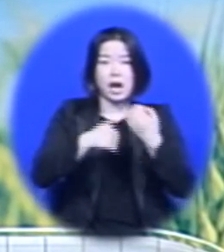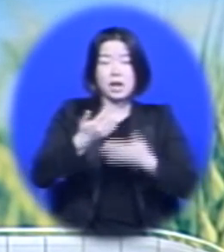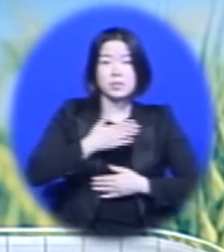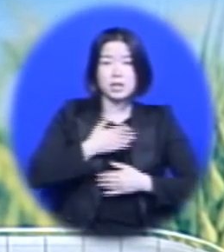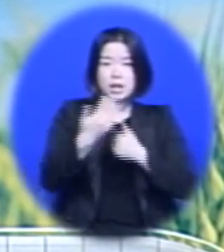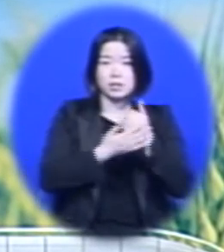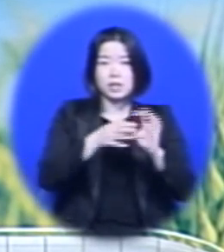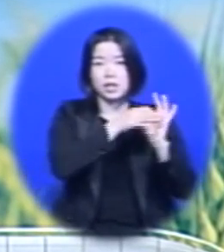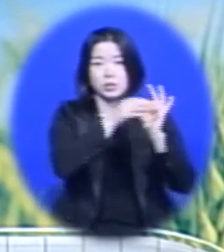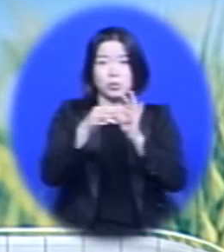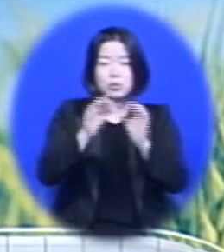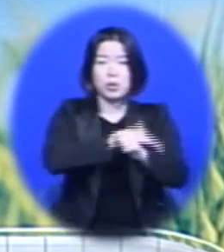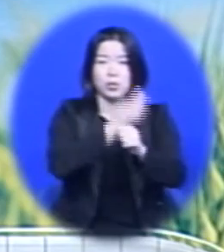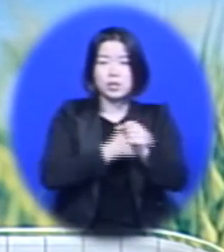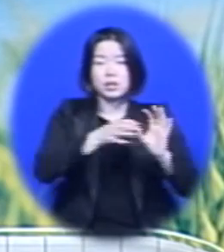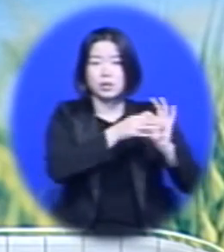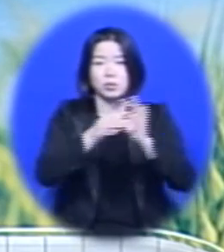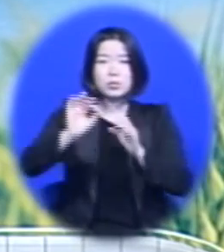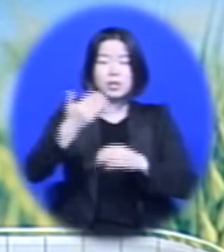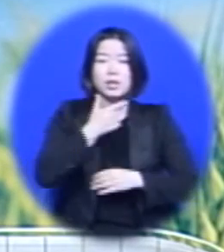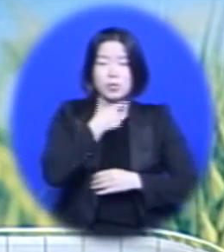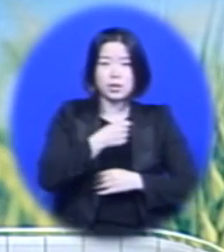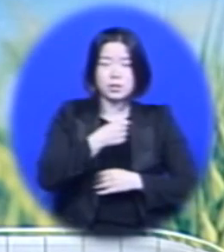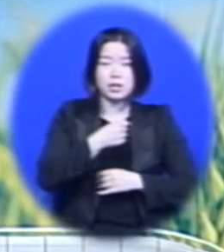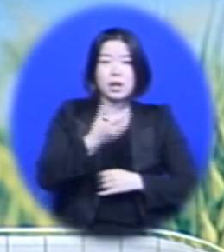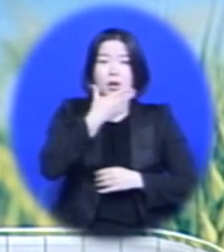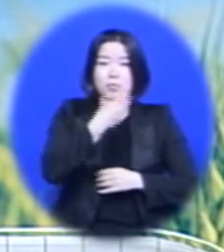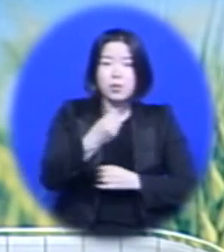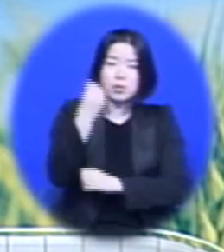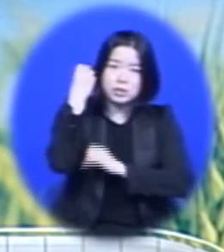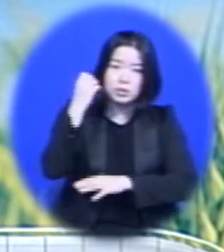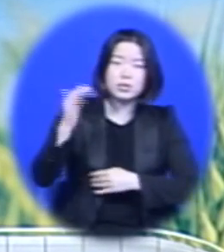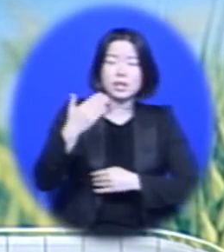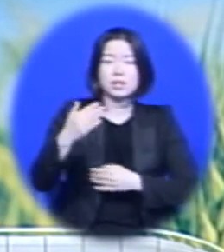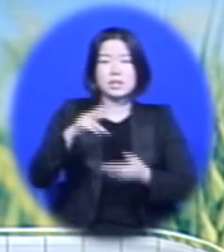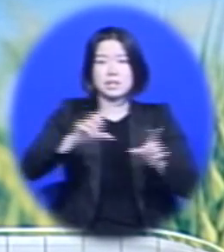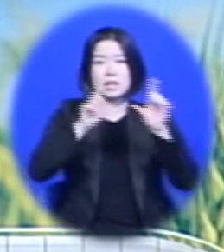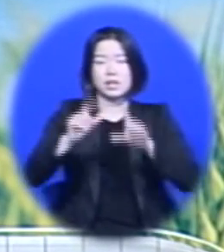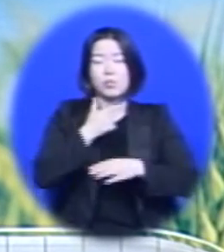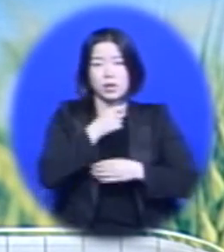은혜의 통로, 권능의 통로가 되기를 원합니다. 복의 근원이 되는 그런 삶을 주님,